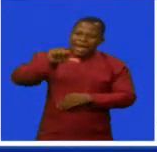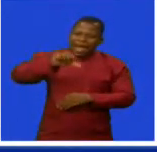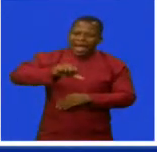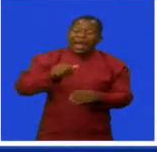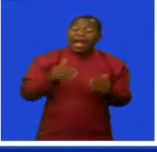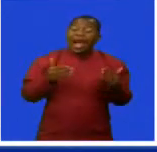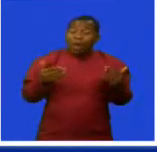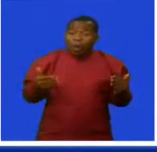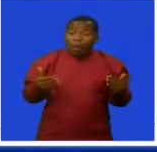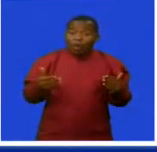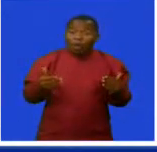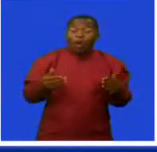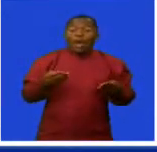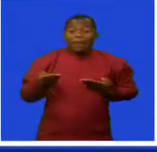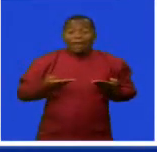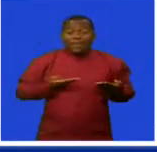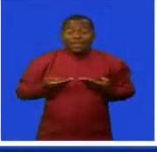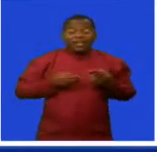sesikhanzele ukuthi baphule umthetho